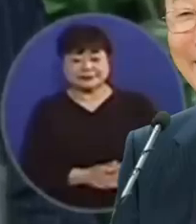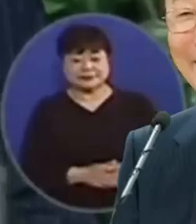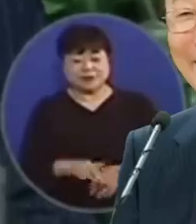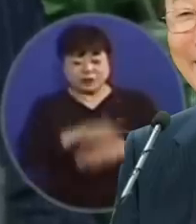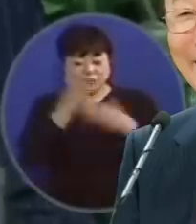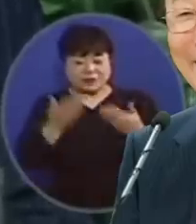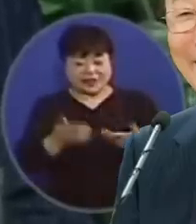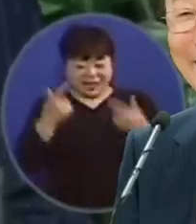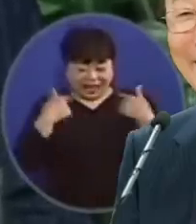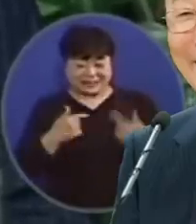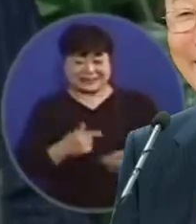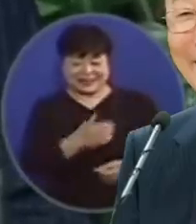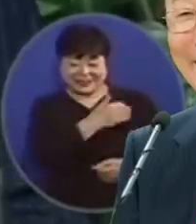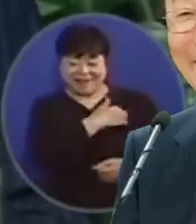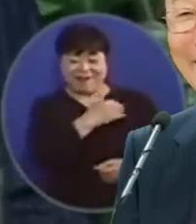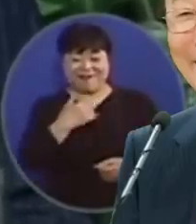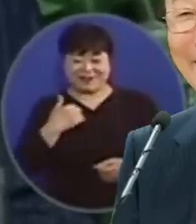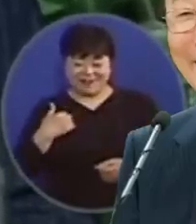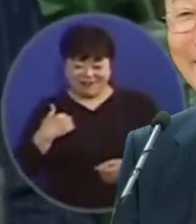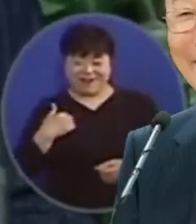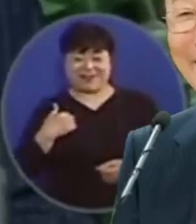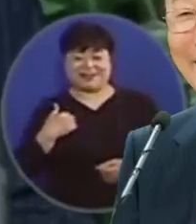모든 일에 항상 모든 것이 넉넉하여